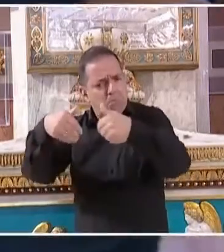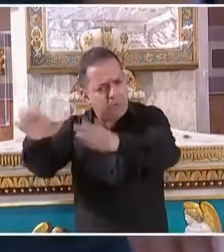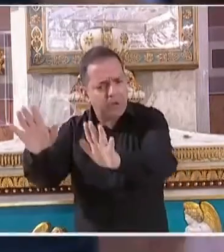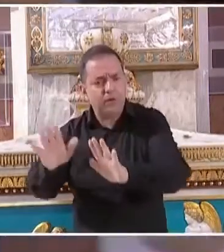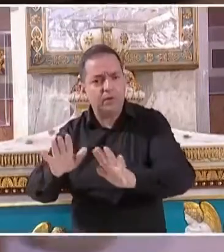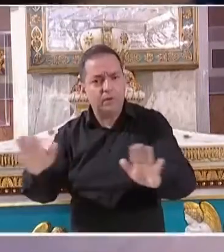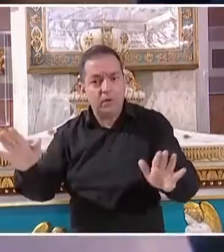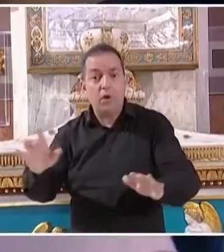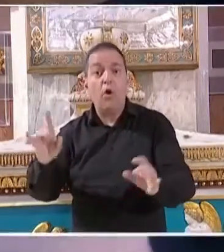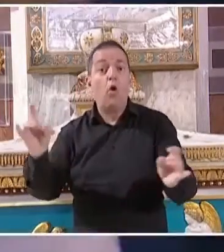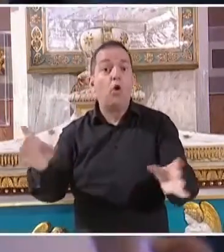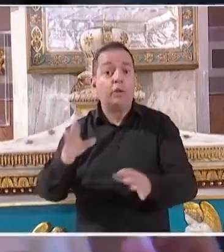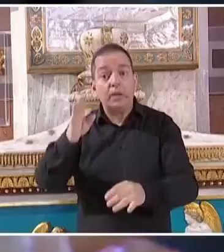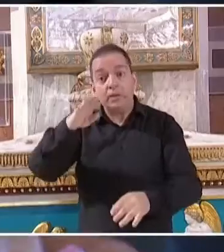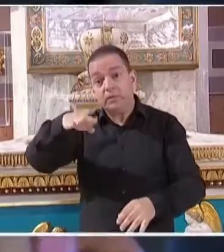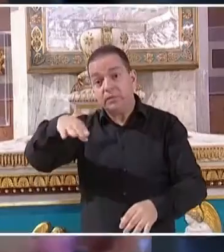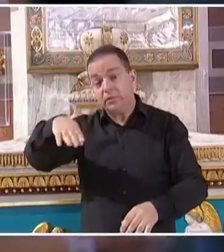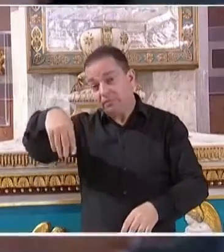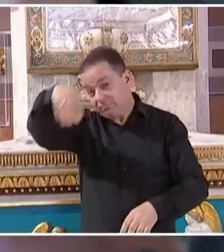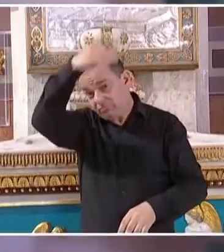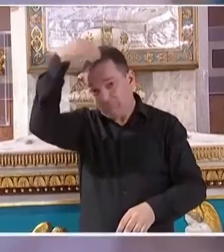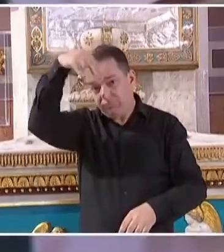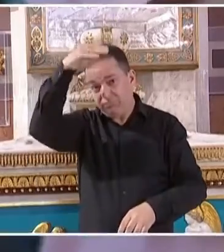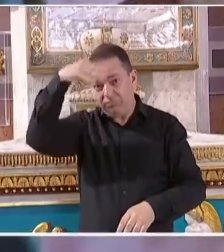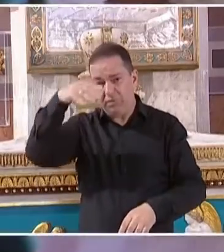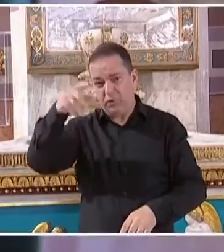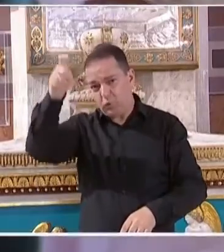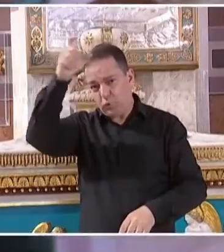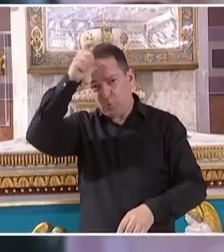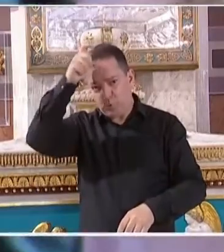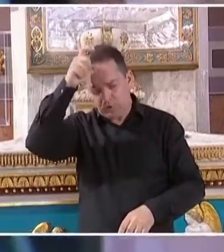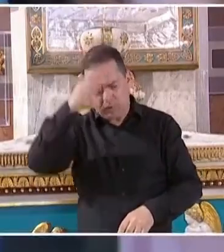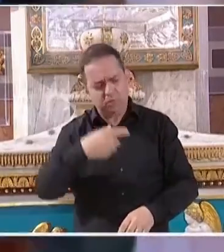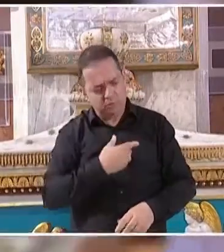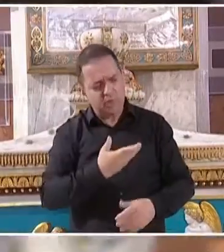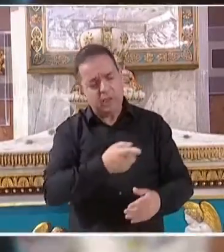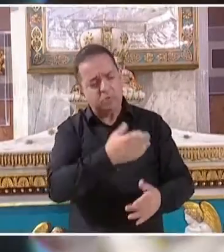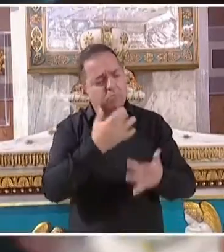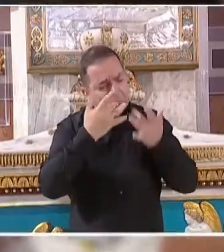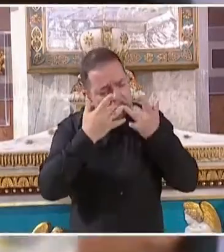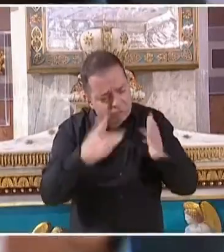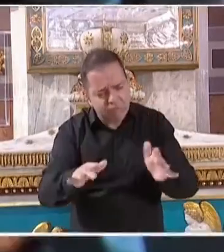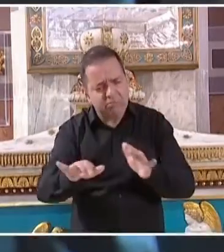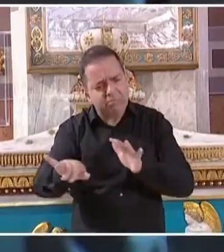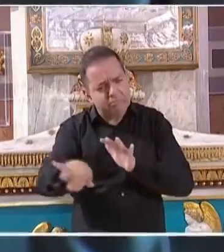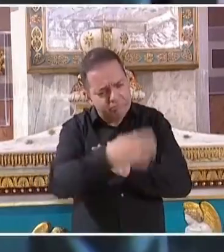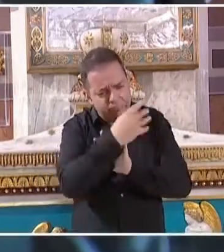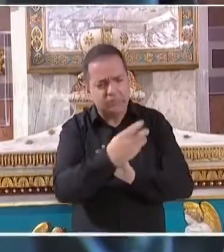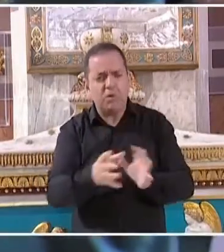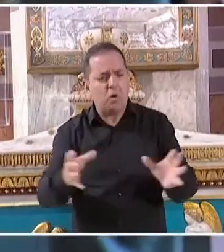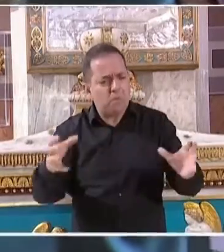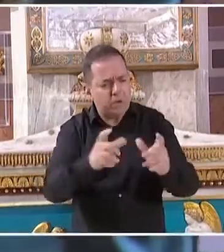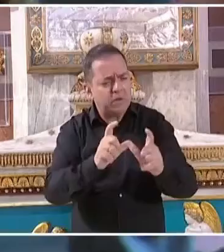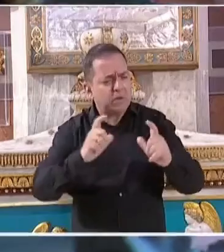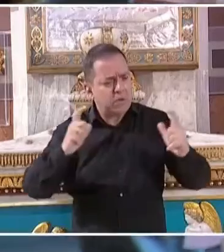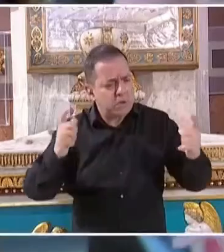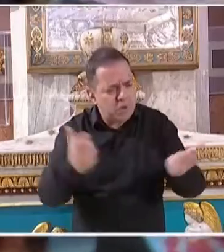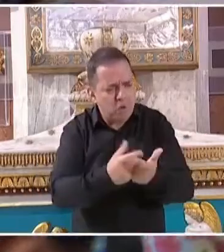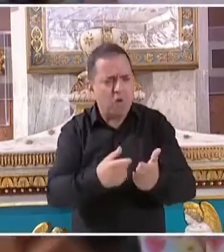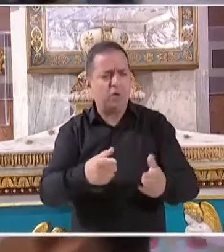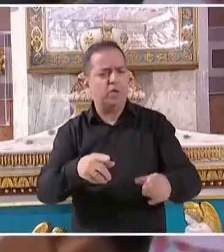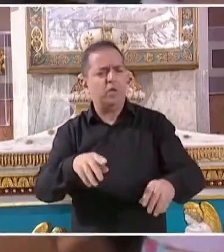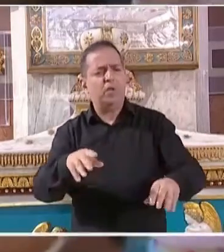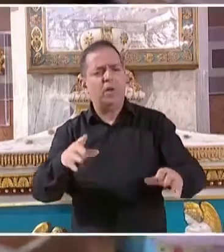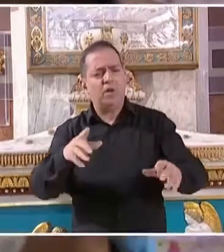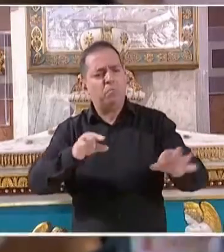ο πορθητής του διεμήνησε να εγκαταλείψει την πόλη μαζί με τους αυλικούς του και